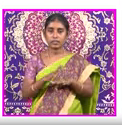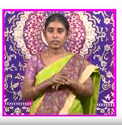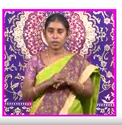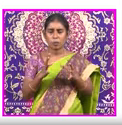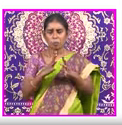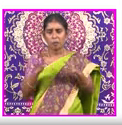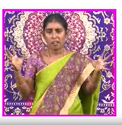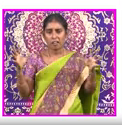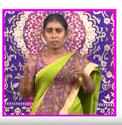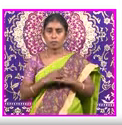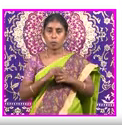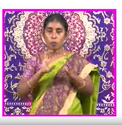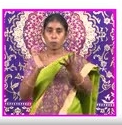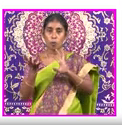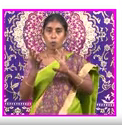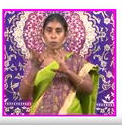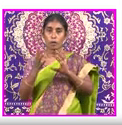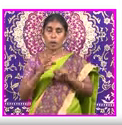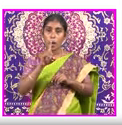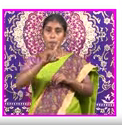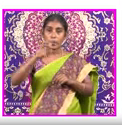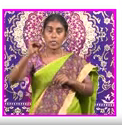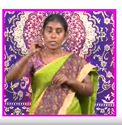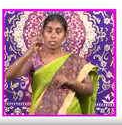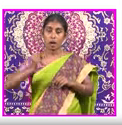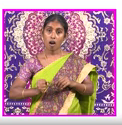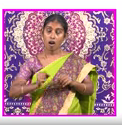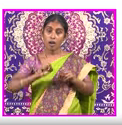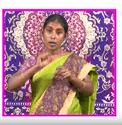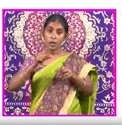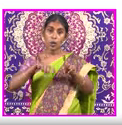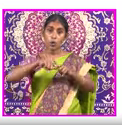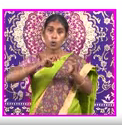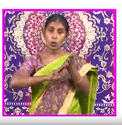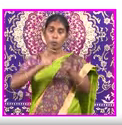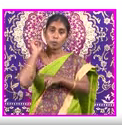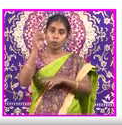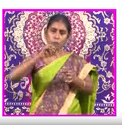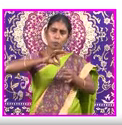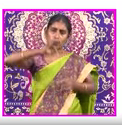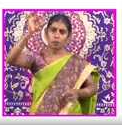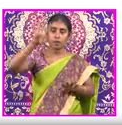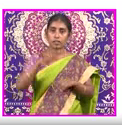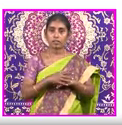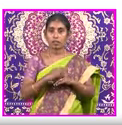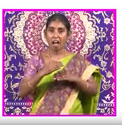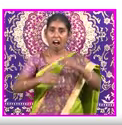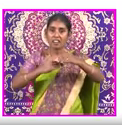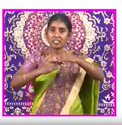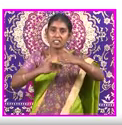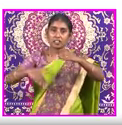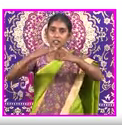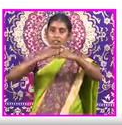ஏறக்குறைய புவியின் மேற்பரப்பிலிருந்து 10,000 கிலோமீட்டர் வரை பறந்து உள்ளது. அடுத்தது வந்து ஸ்ட்ராட்டோஸ்பியர்,